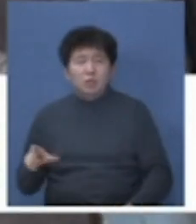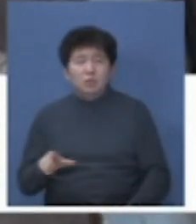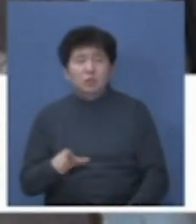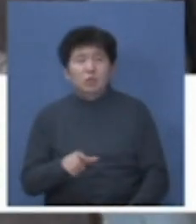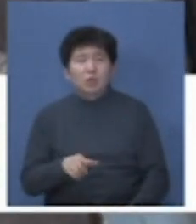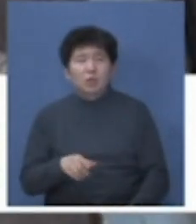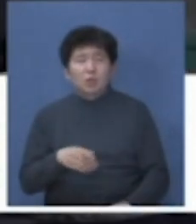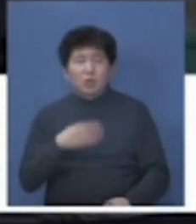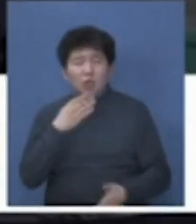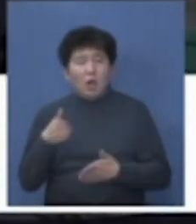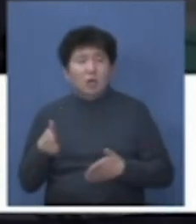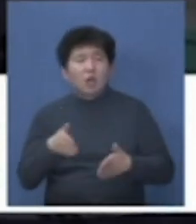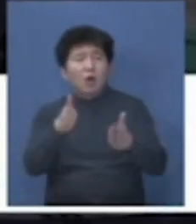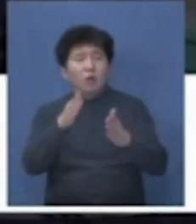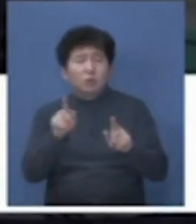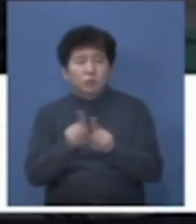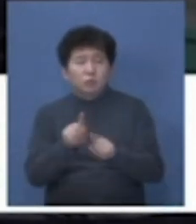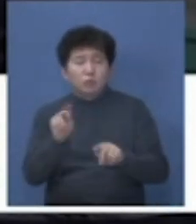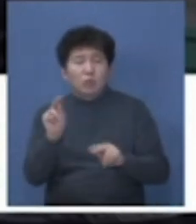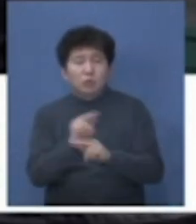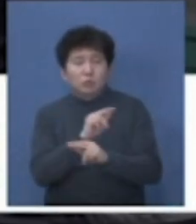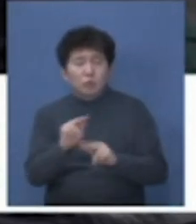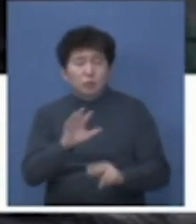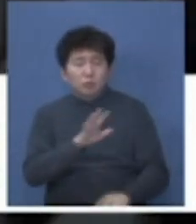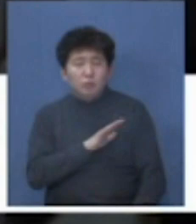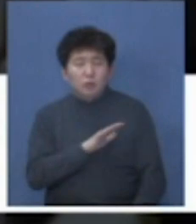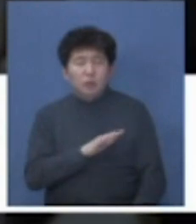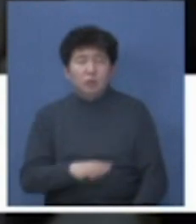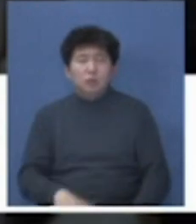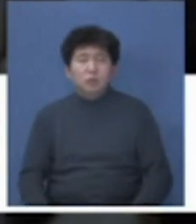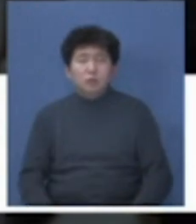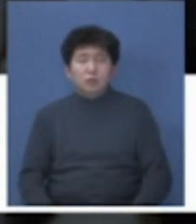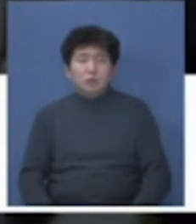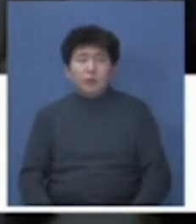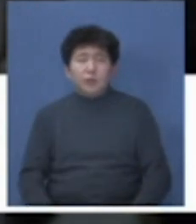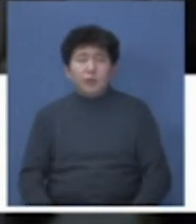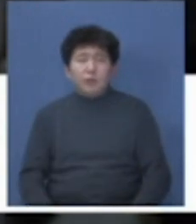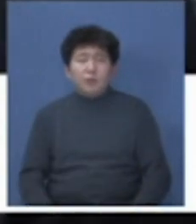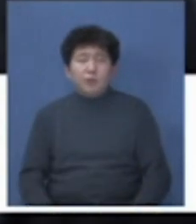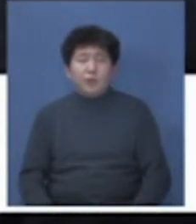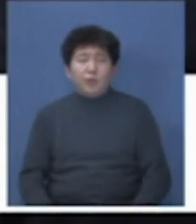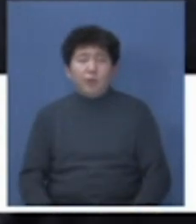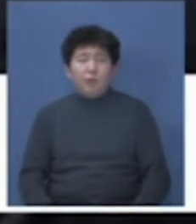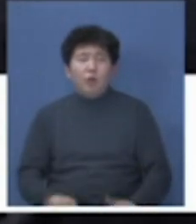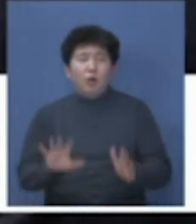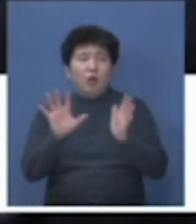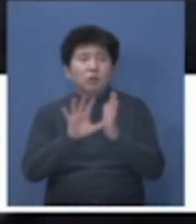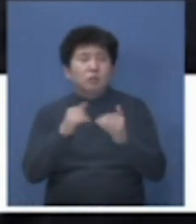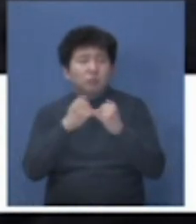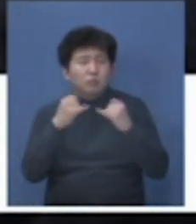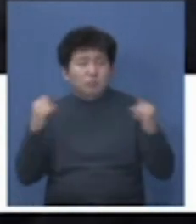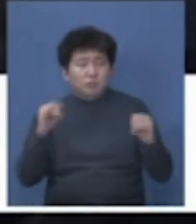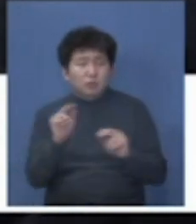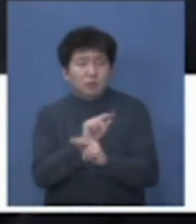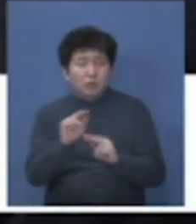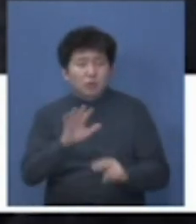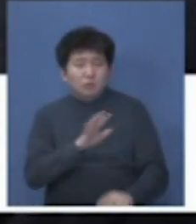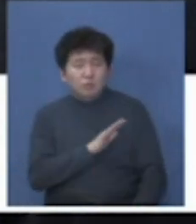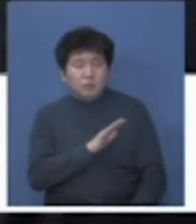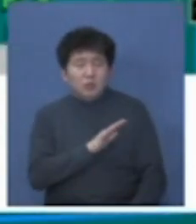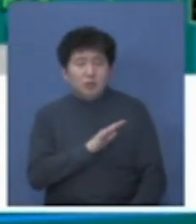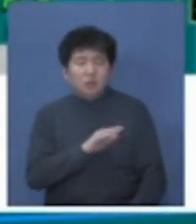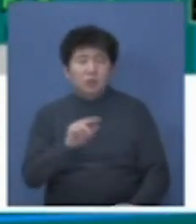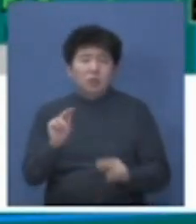тец Кроме того обновлены 2,3 км магистральных сетей города проложены 4,6 км новых линий